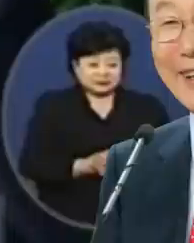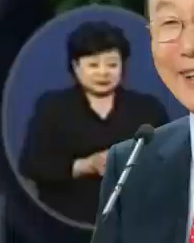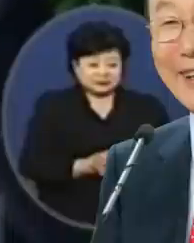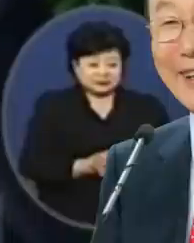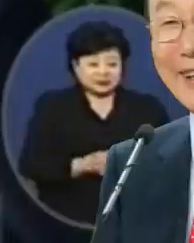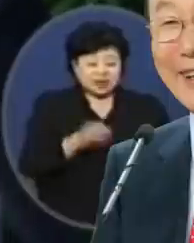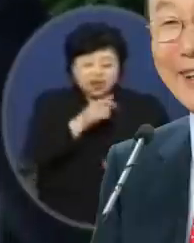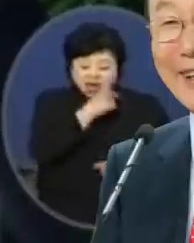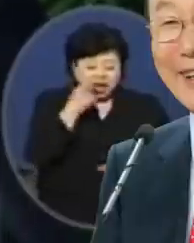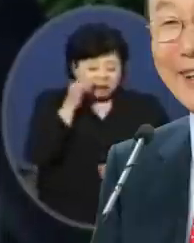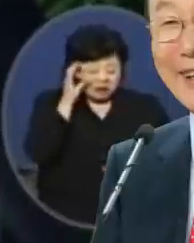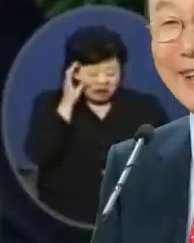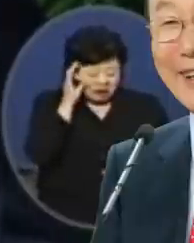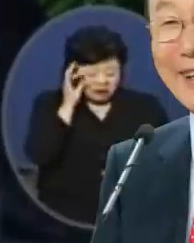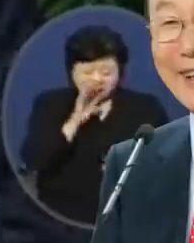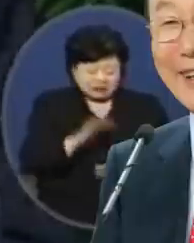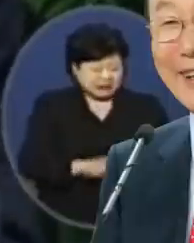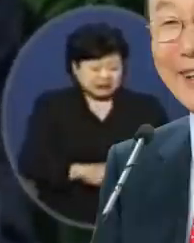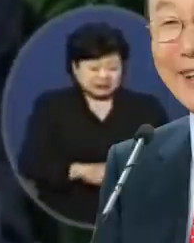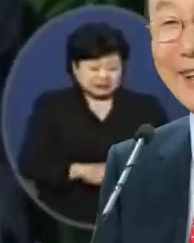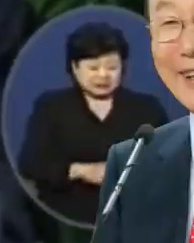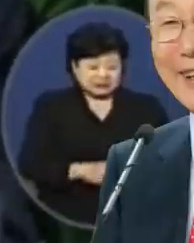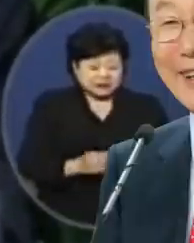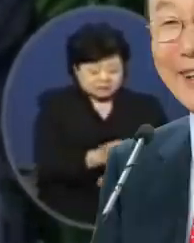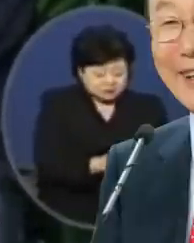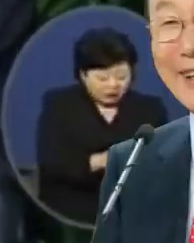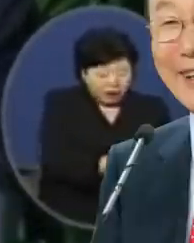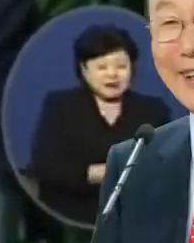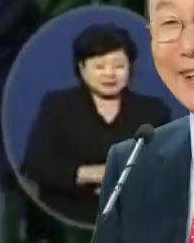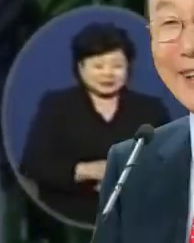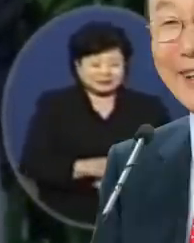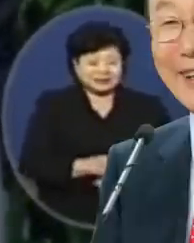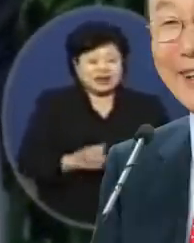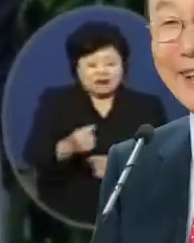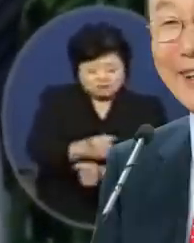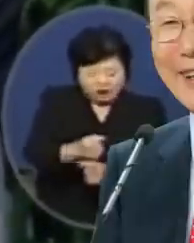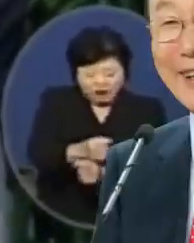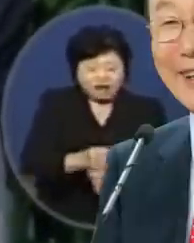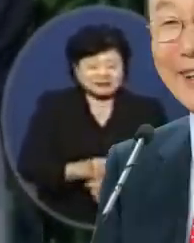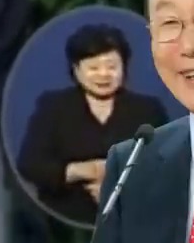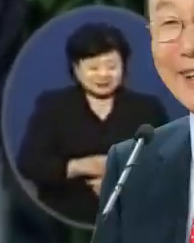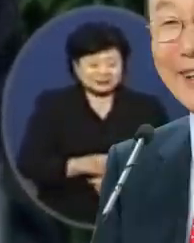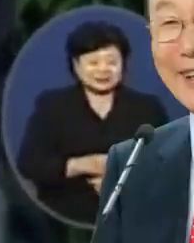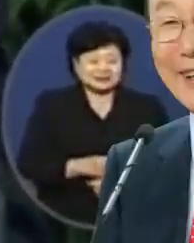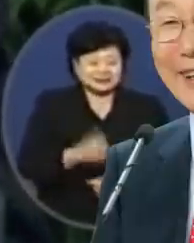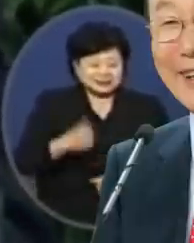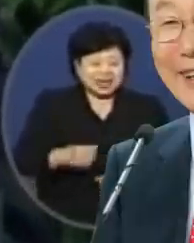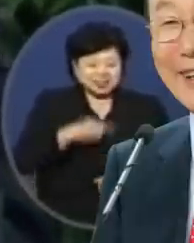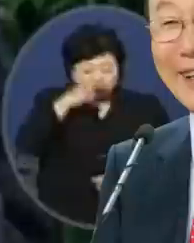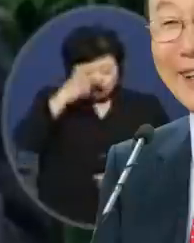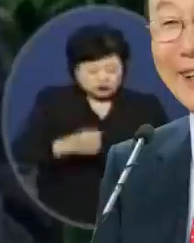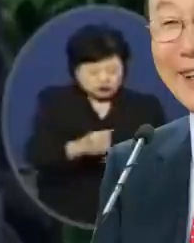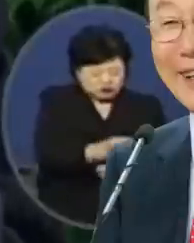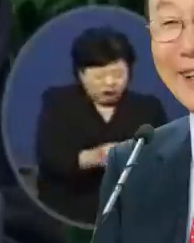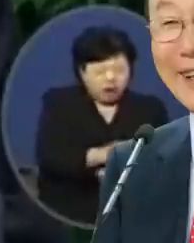아무 말도 안 하고 묶어 지나요. 며느리를 묶어라. 묶어라. 아들 술막이